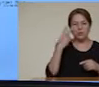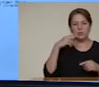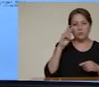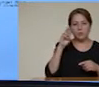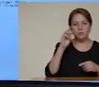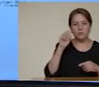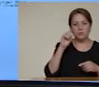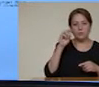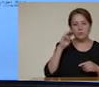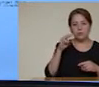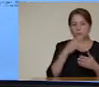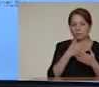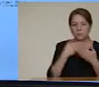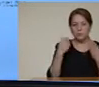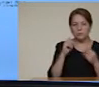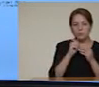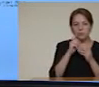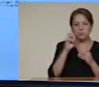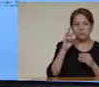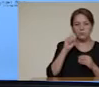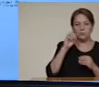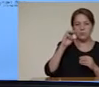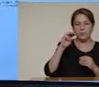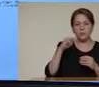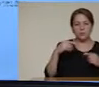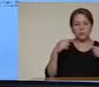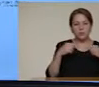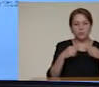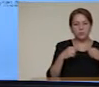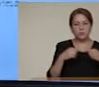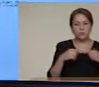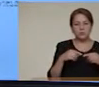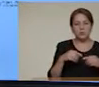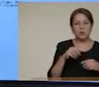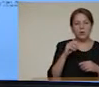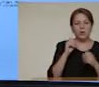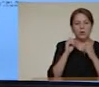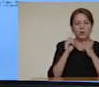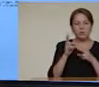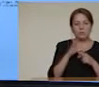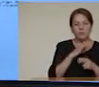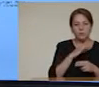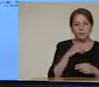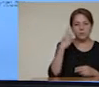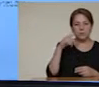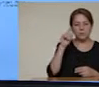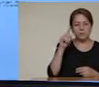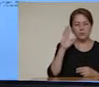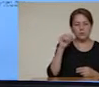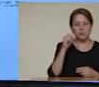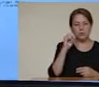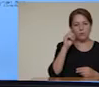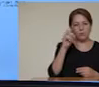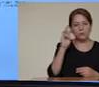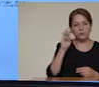emas, 11-martga to'g'ri kelib qolishi xavfi tug'ildi. Ya'ni e'tibor bering, 21 va